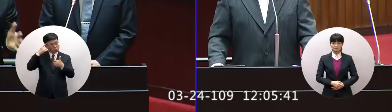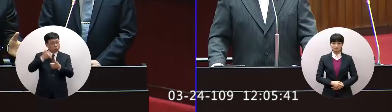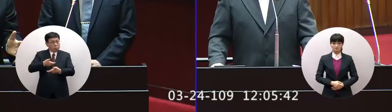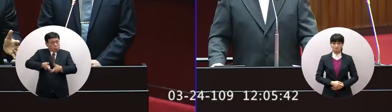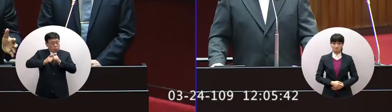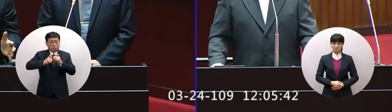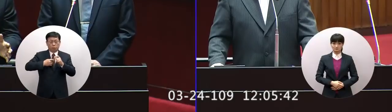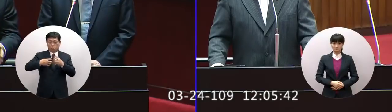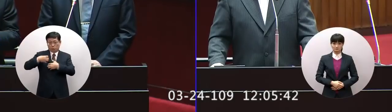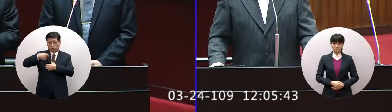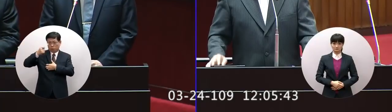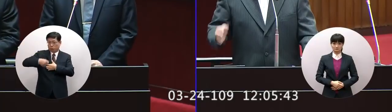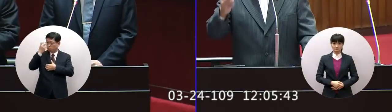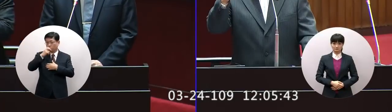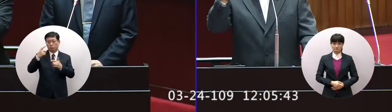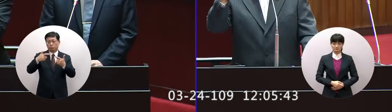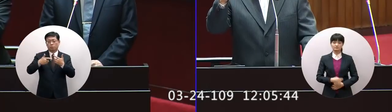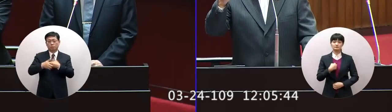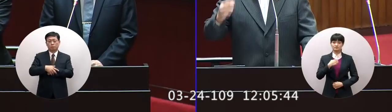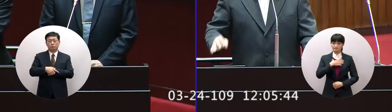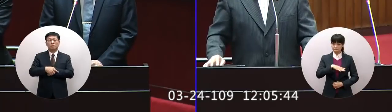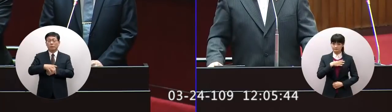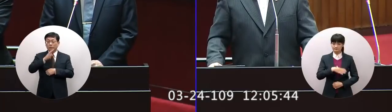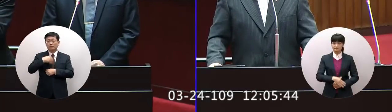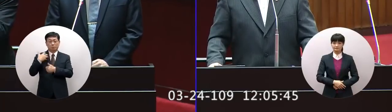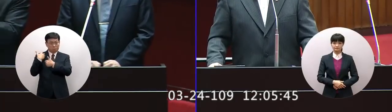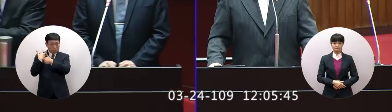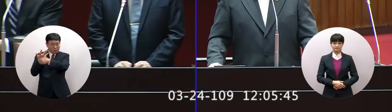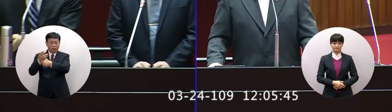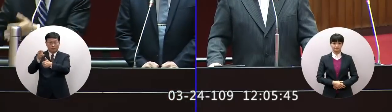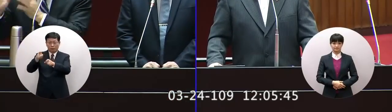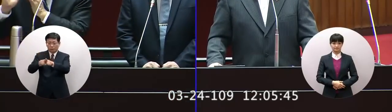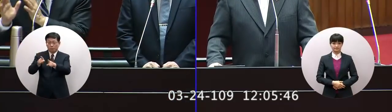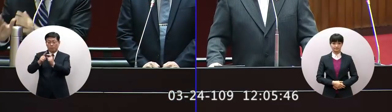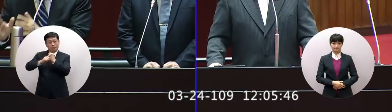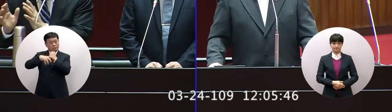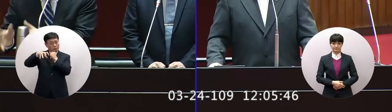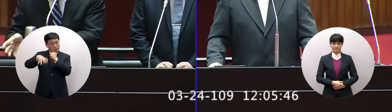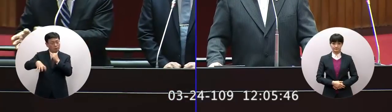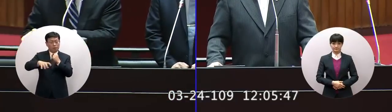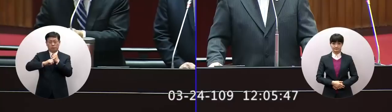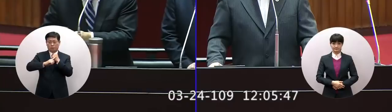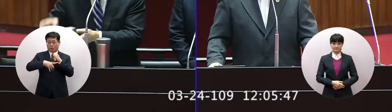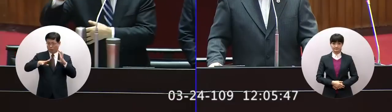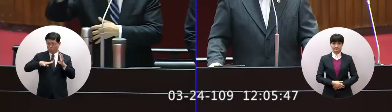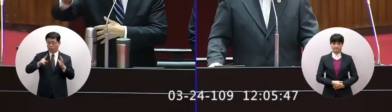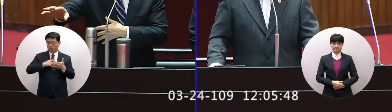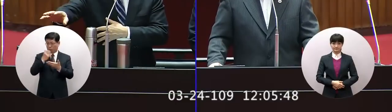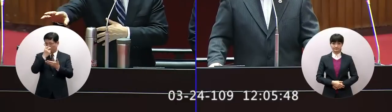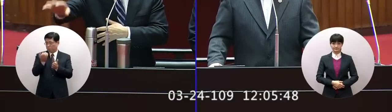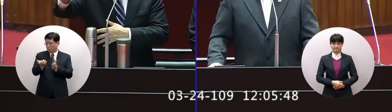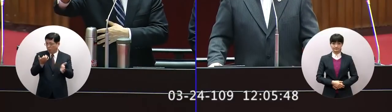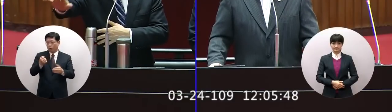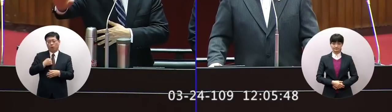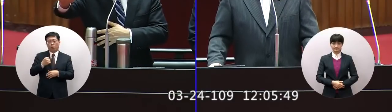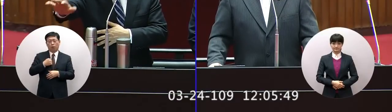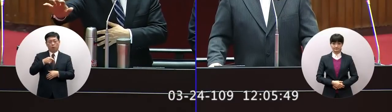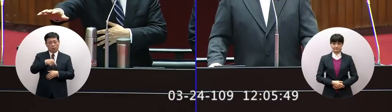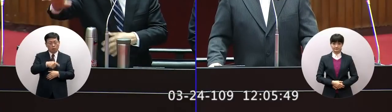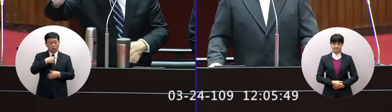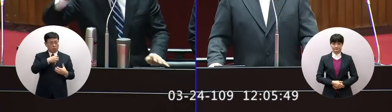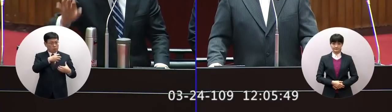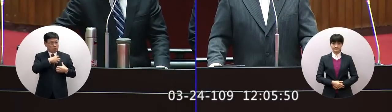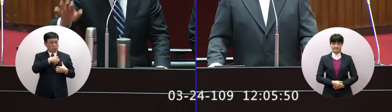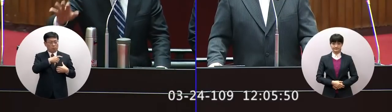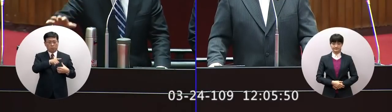虑恢复军审法，我是说让法院的法官在审判时知道这个